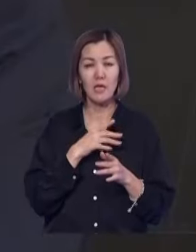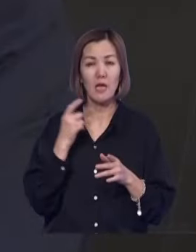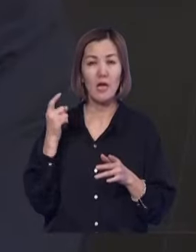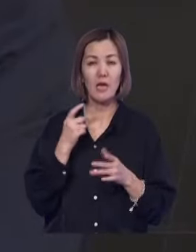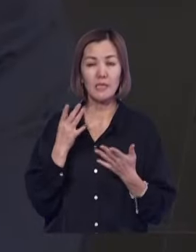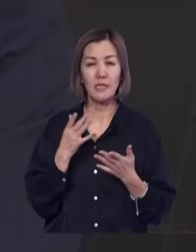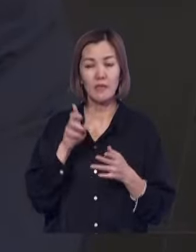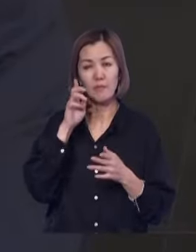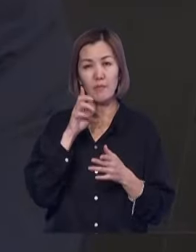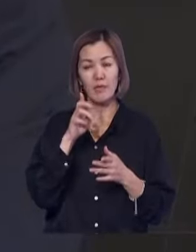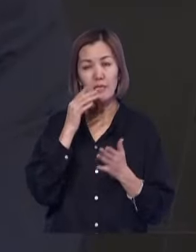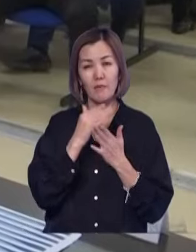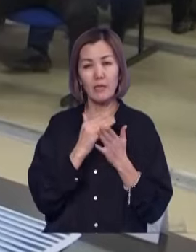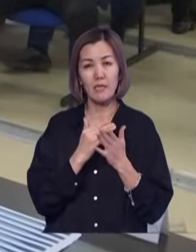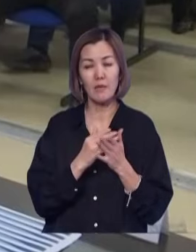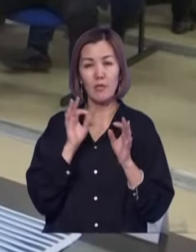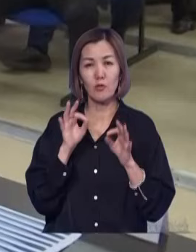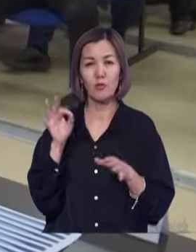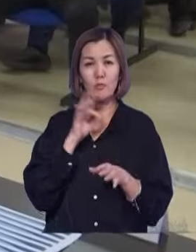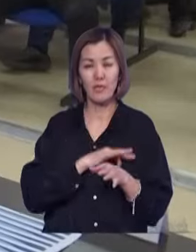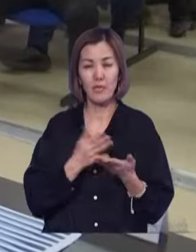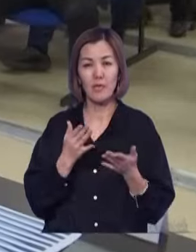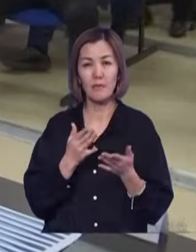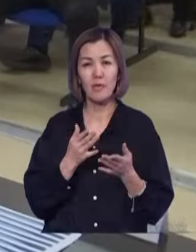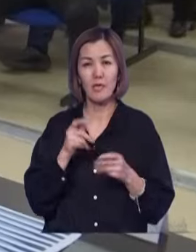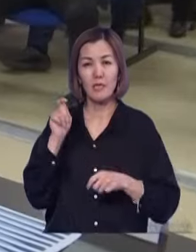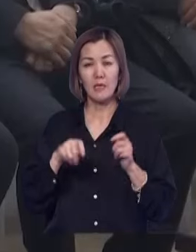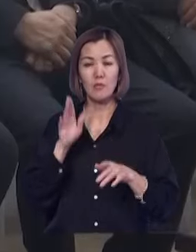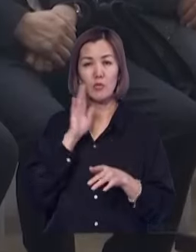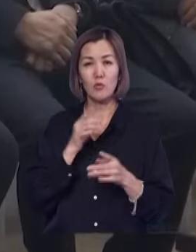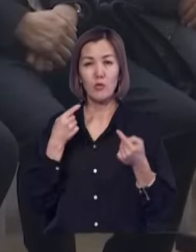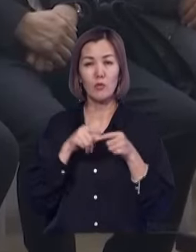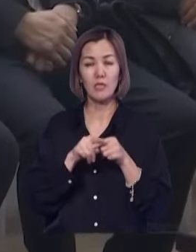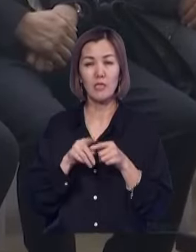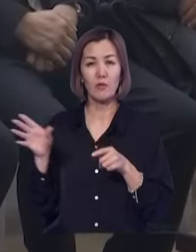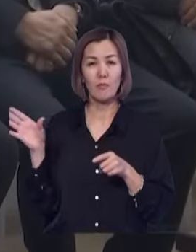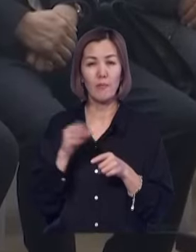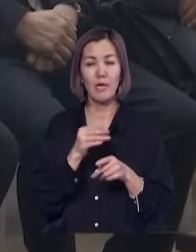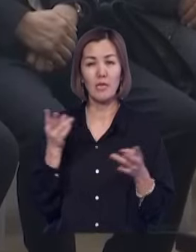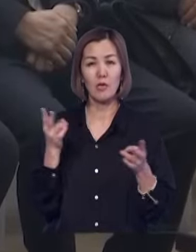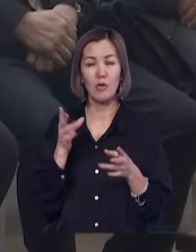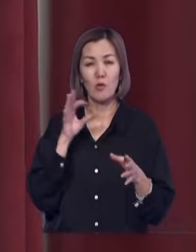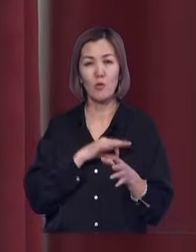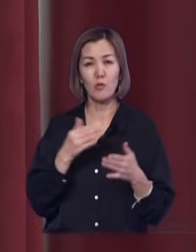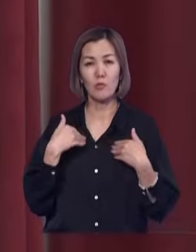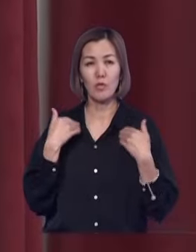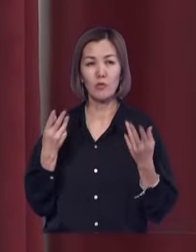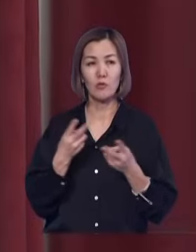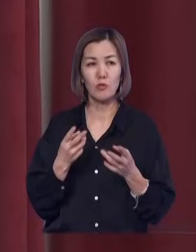шаруаларға мемлекеттік бағдарламаларды тиімді пайдаланып, тамшылатып суару әдісін жаппай енгізуді